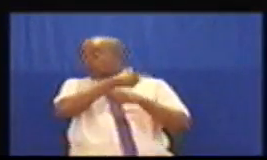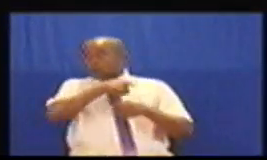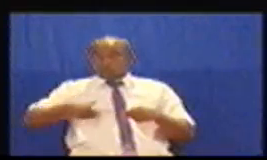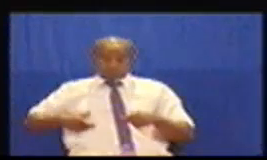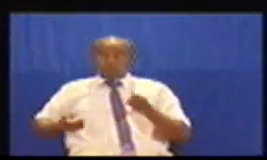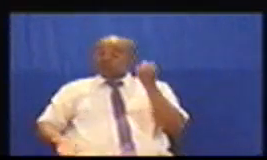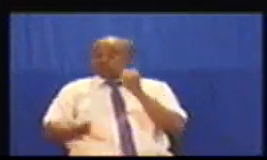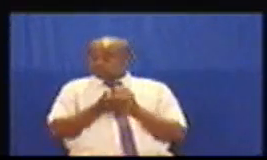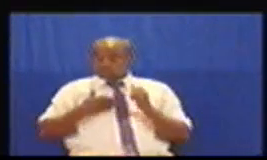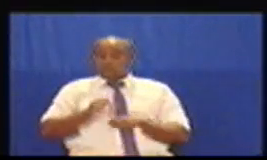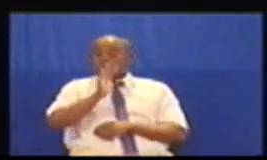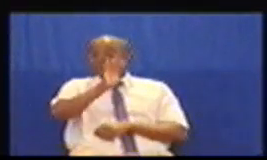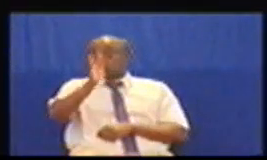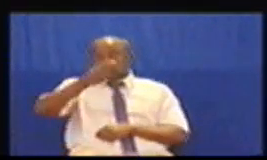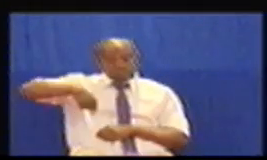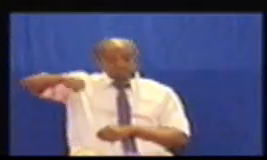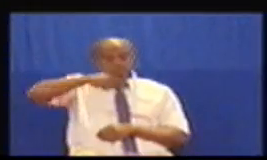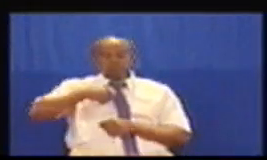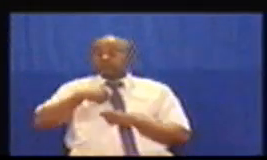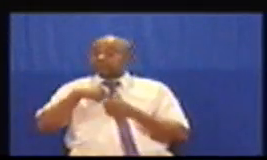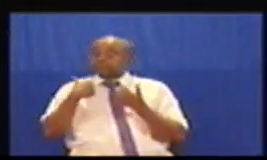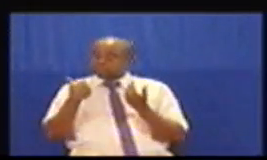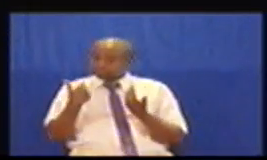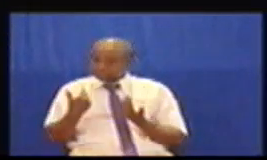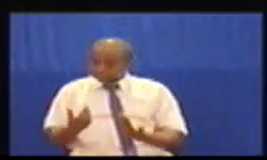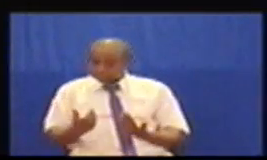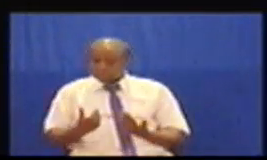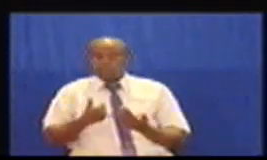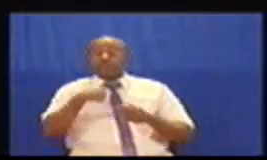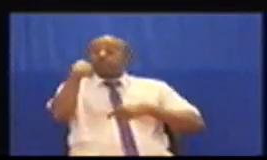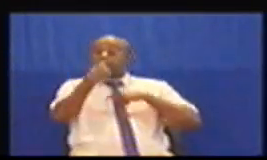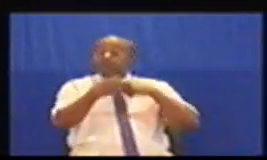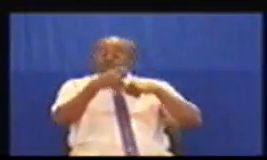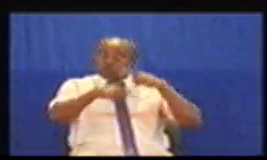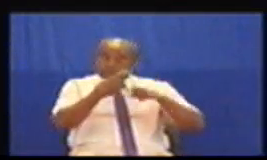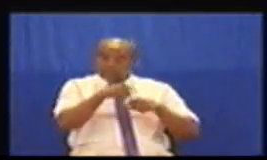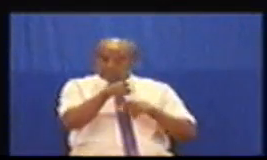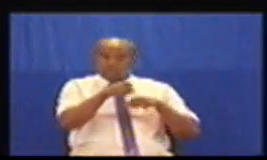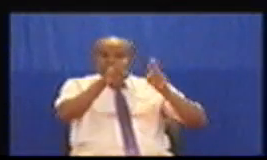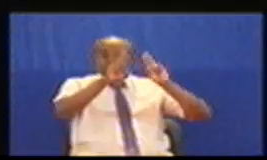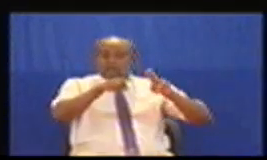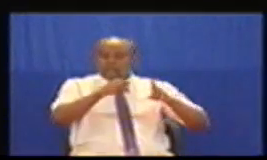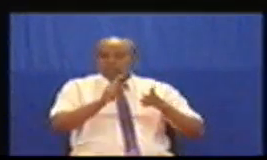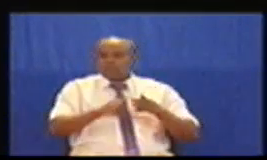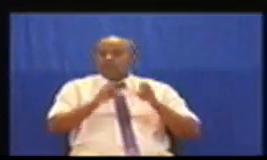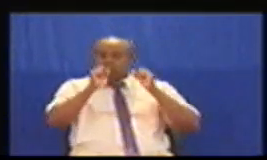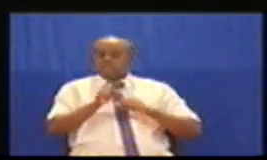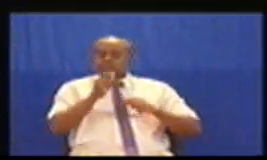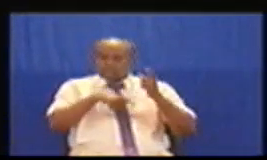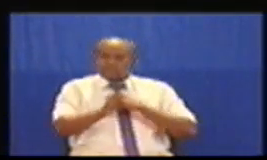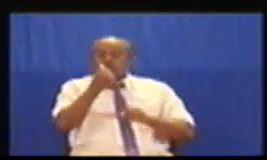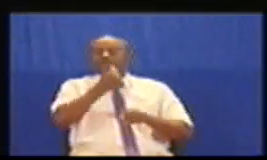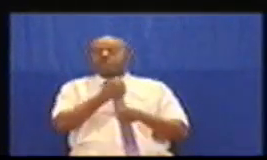kuhakikisha kwamba mahakimu na mahakama hizi tunazozijenga zina watumishi wa kutosha,